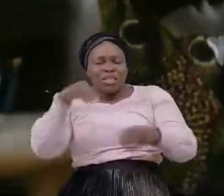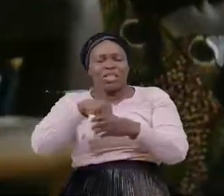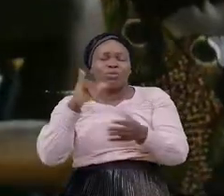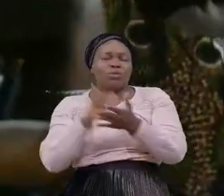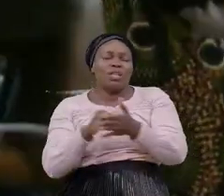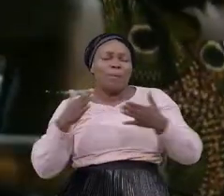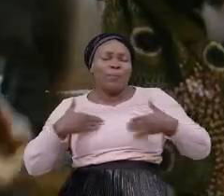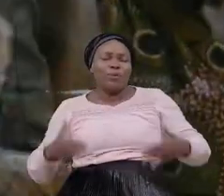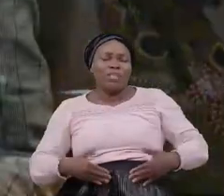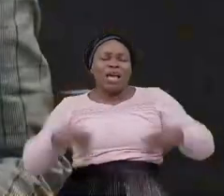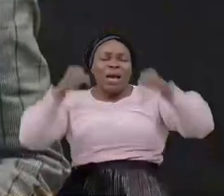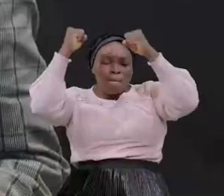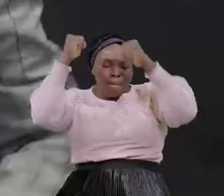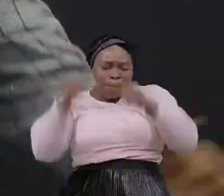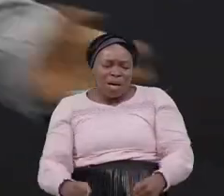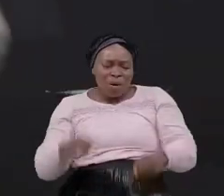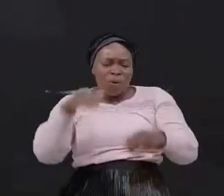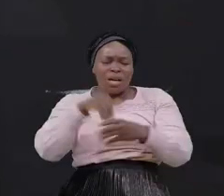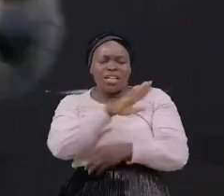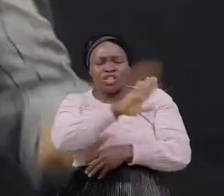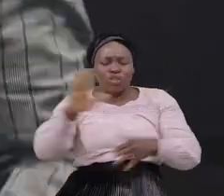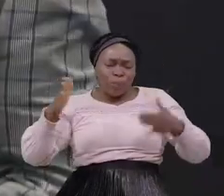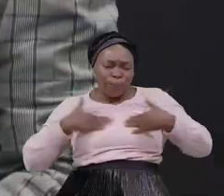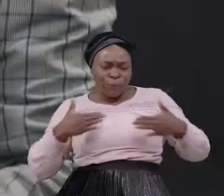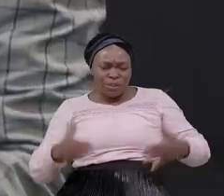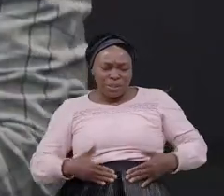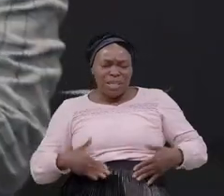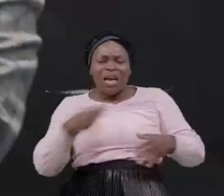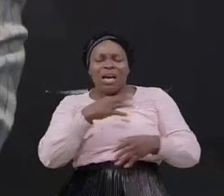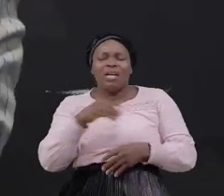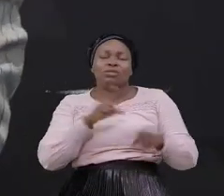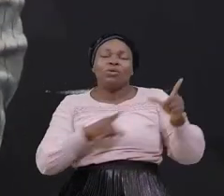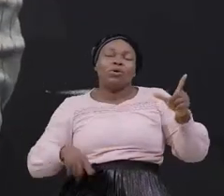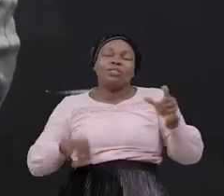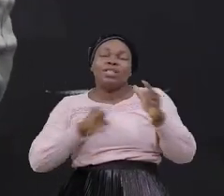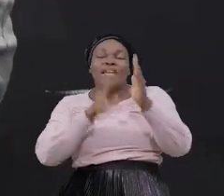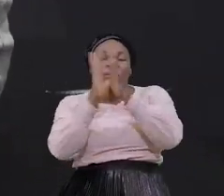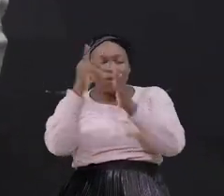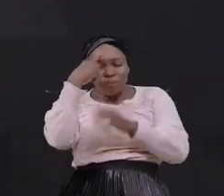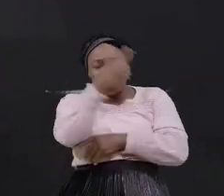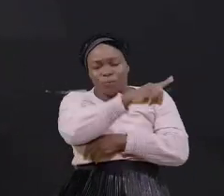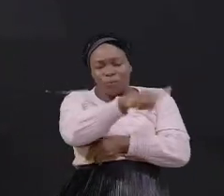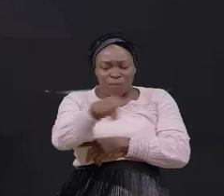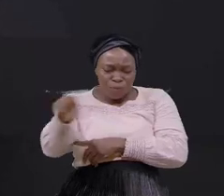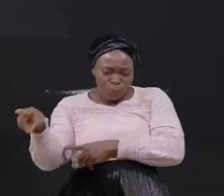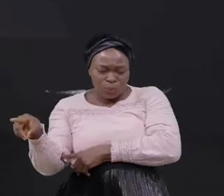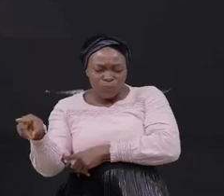corps. Que la puissance rentre dans vos corps. Seigneur, je prie pour tout le monde